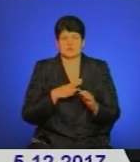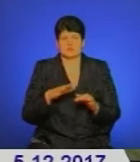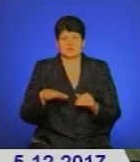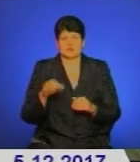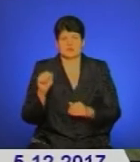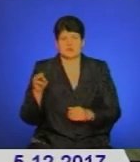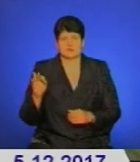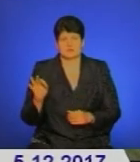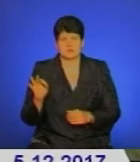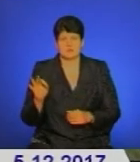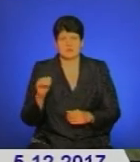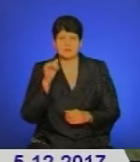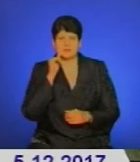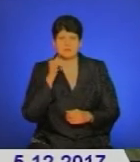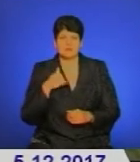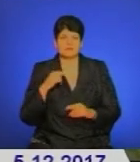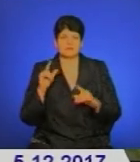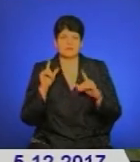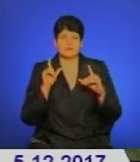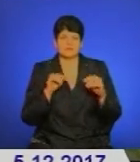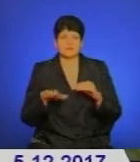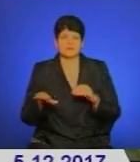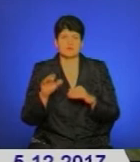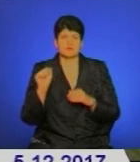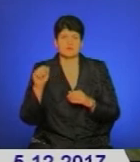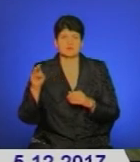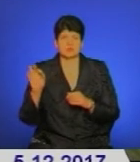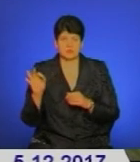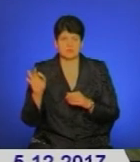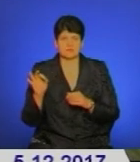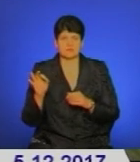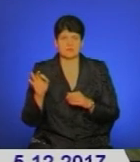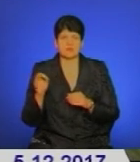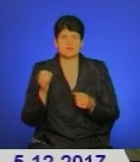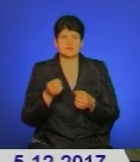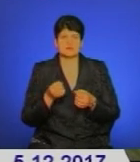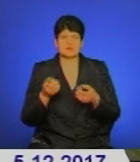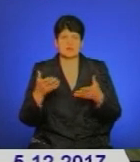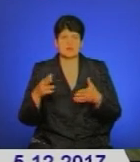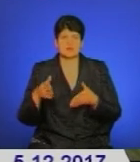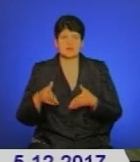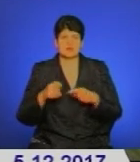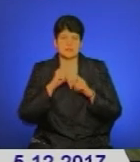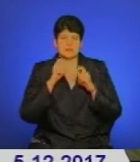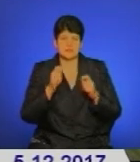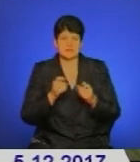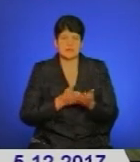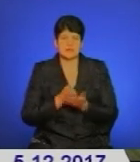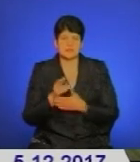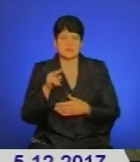АТО. Завтра ми виїжджаємо в зону АТО, Світлодарський напрямок, Піски,